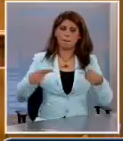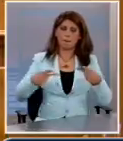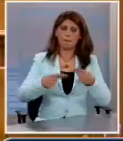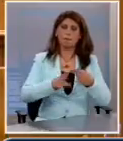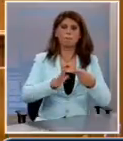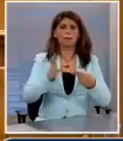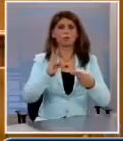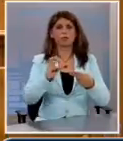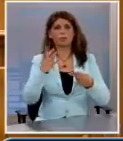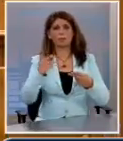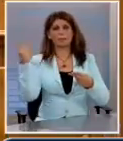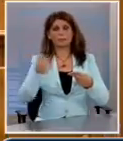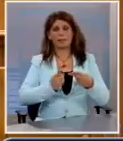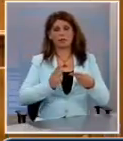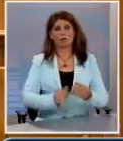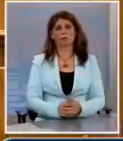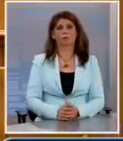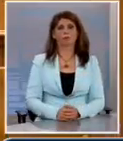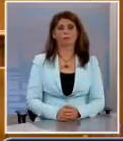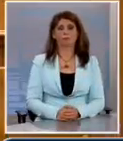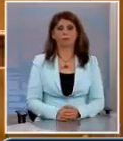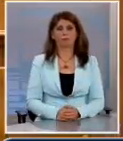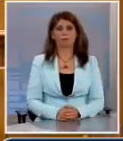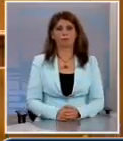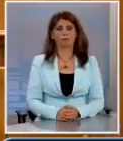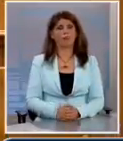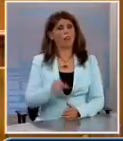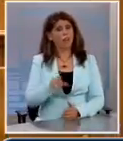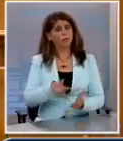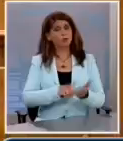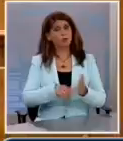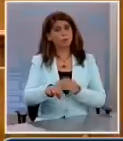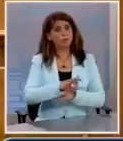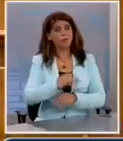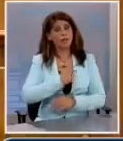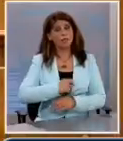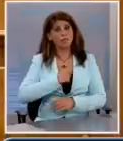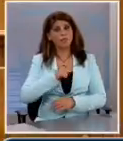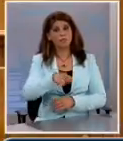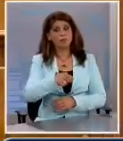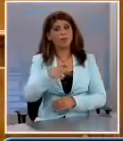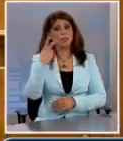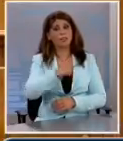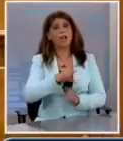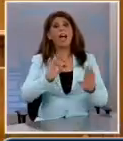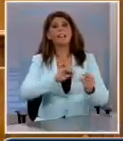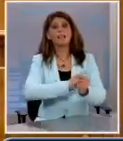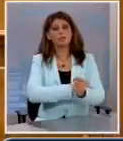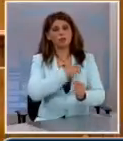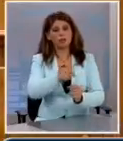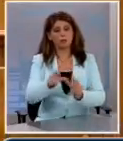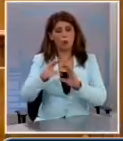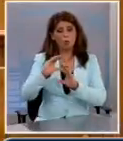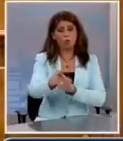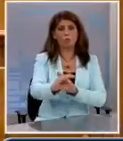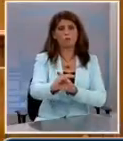περίπου 35% μεσοσταθμικά. Και αυτό το νομοθέτημα είναι δυστυχώς η επιτομή της δικιάς σας ανικανότητας. Σας